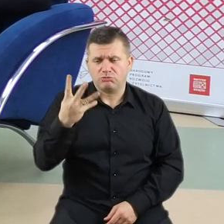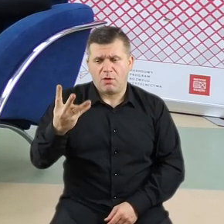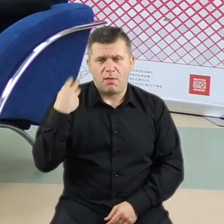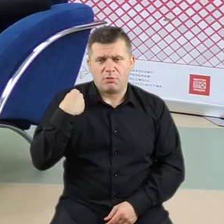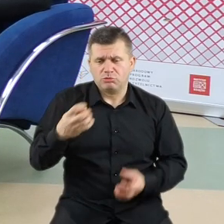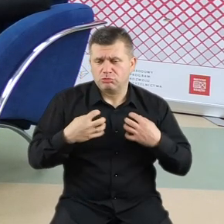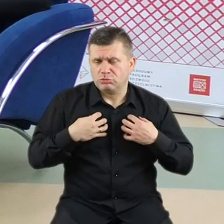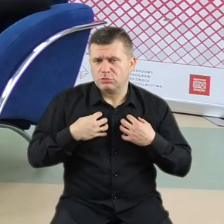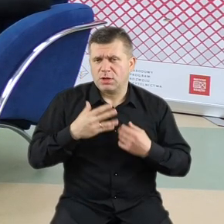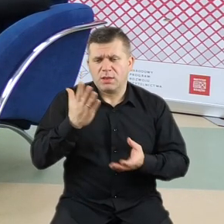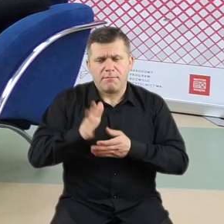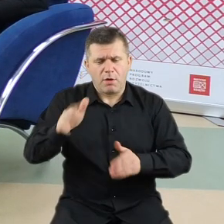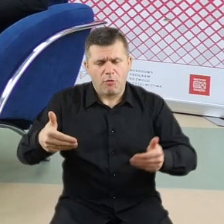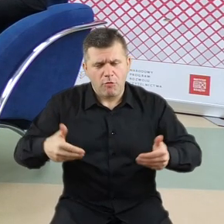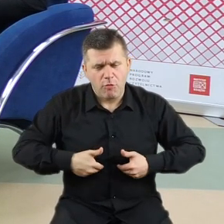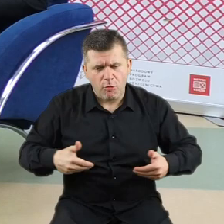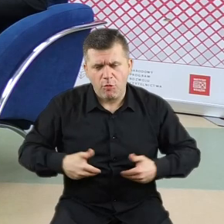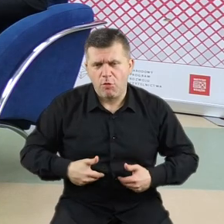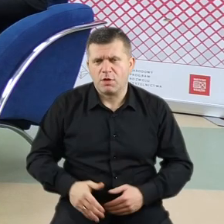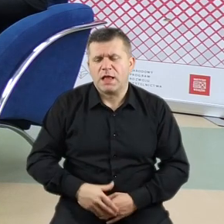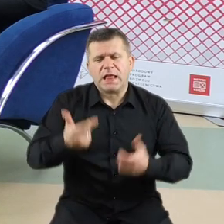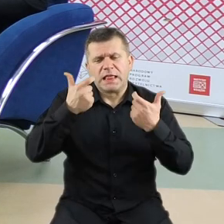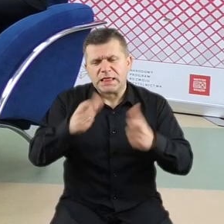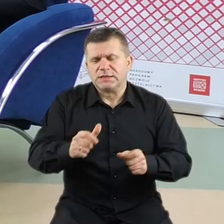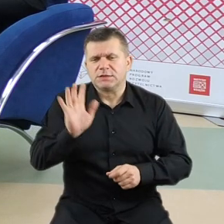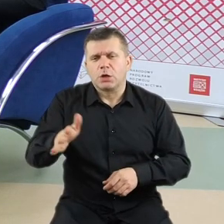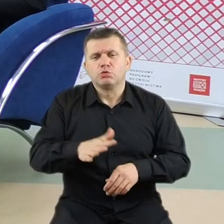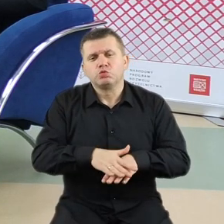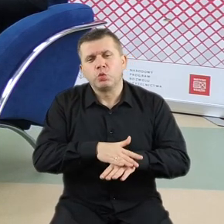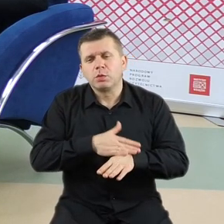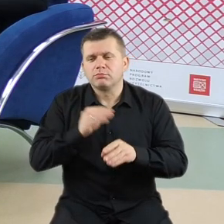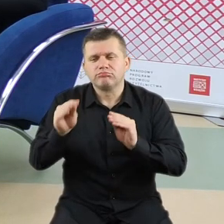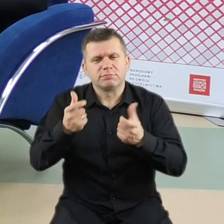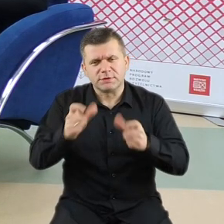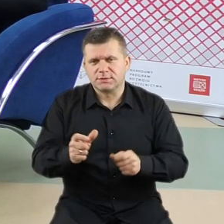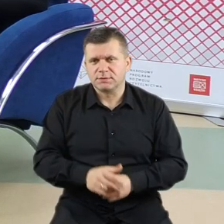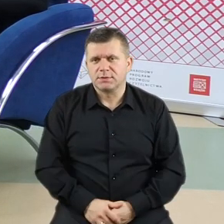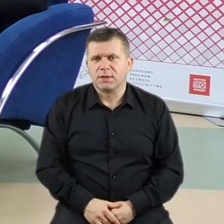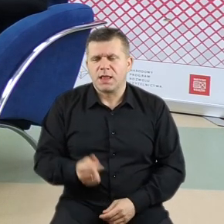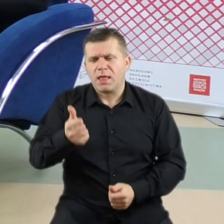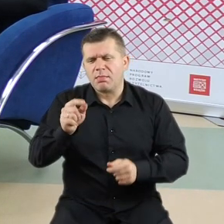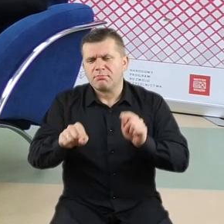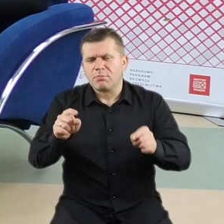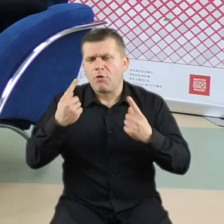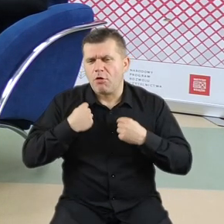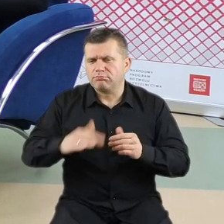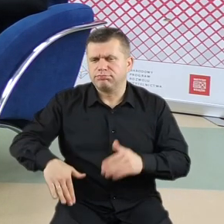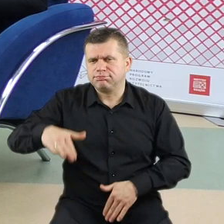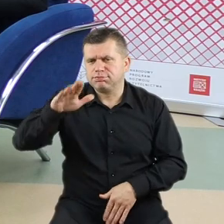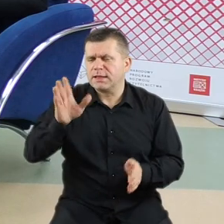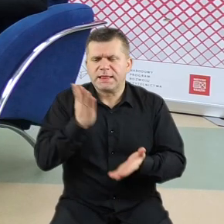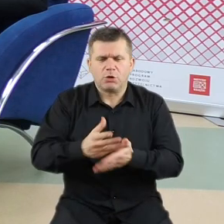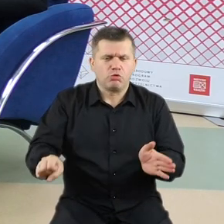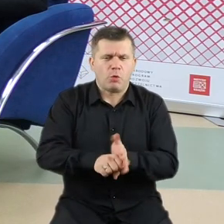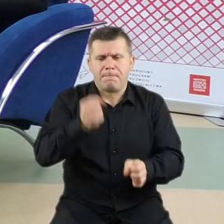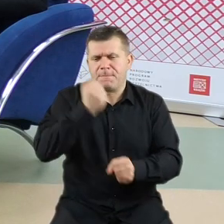życiu właściwie zaznała tylko głód, żadnych innych uczuć. I rosną takie jednostki, które są wychowywane właściwie tylko do pracy